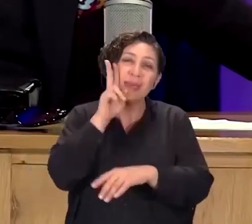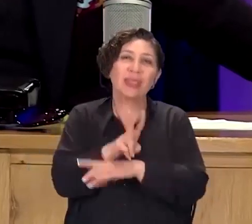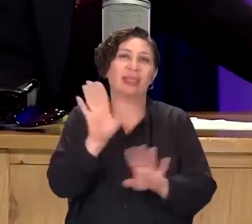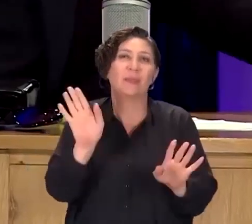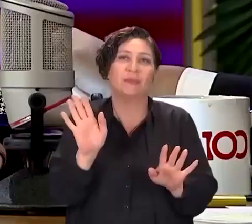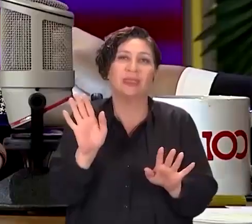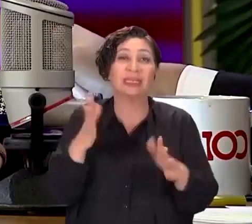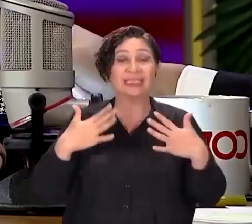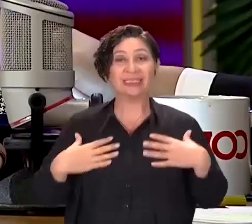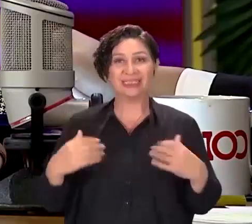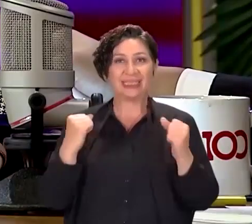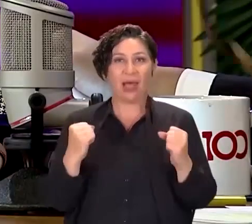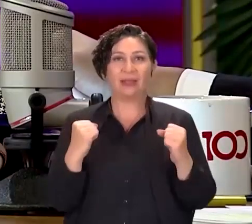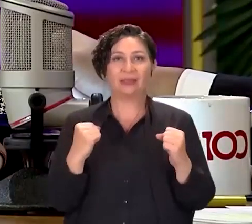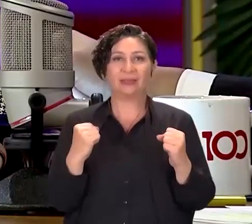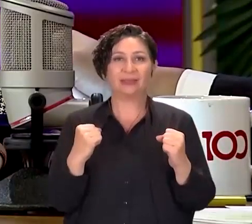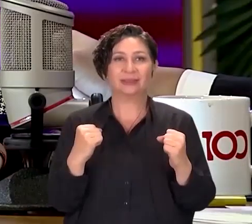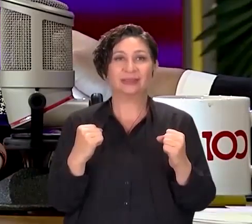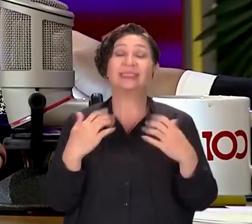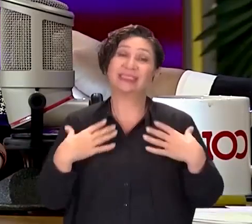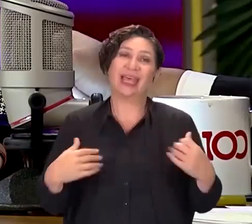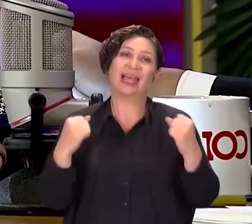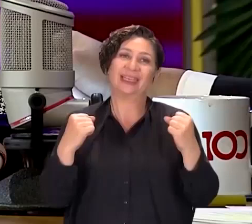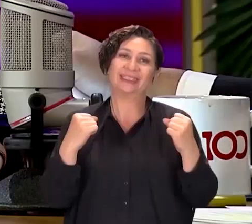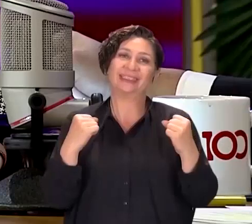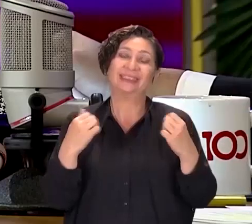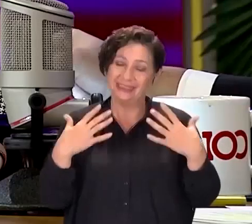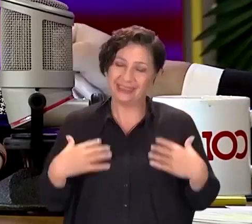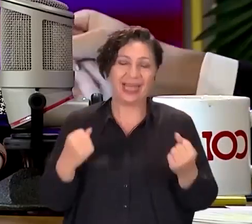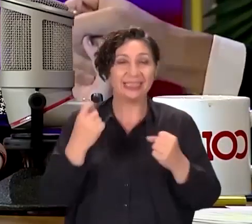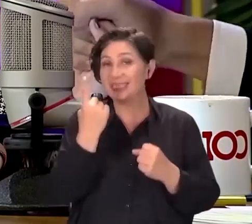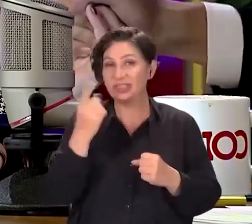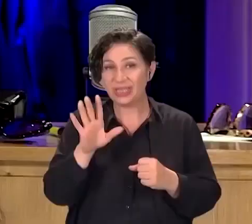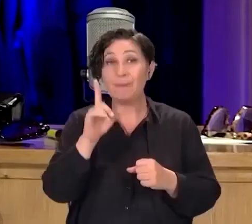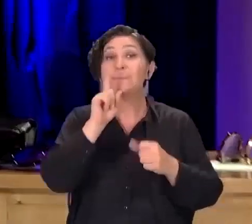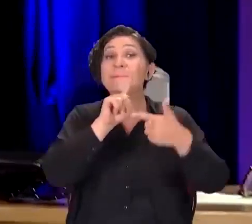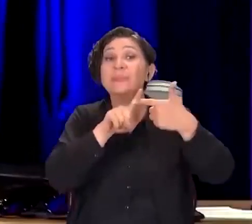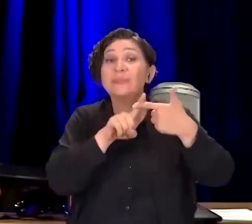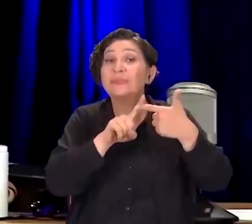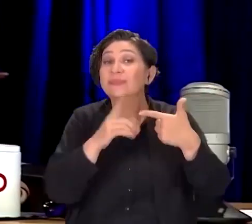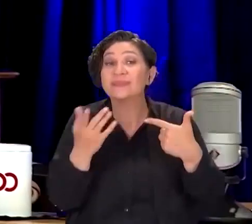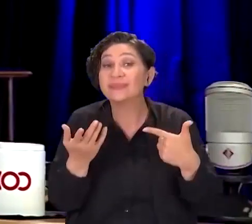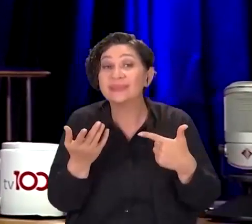ederim, sağlık. Evet, kesin. Sadece kesin. Sağlık değil, bir de